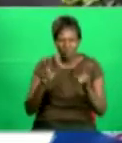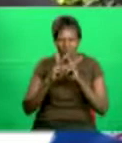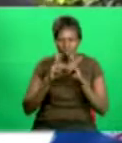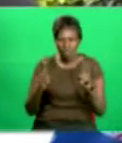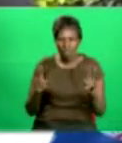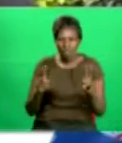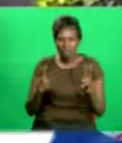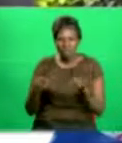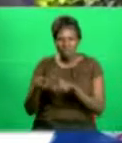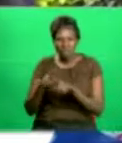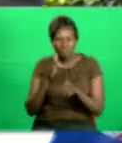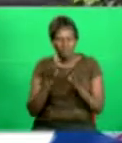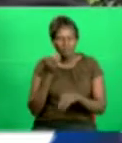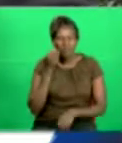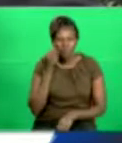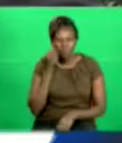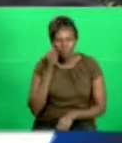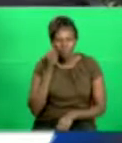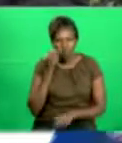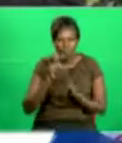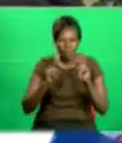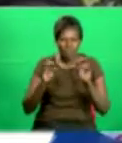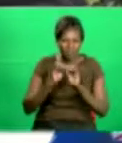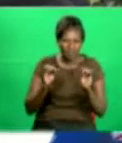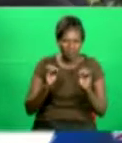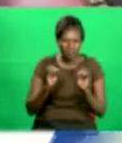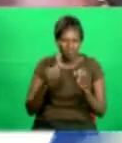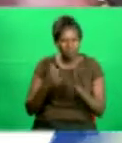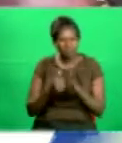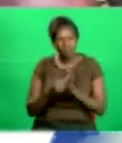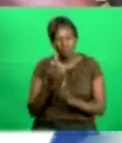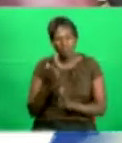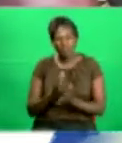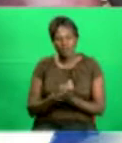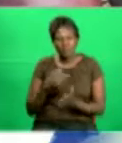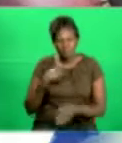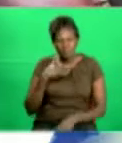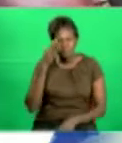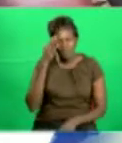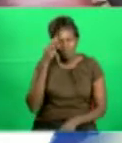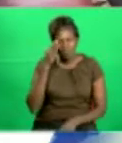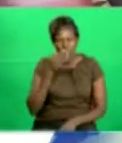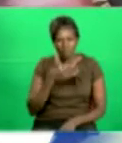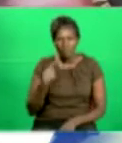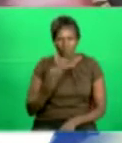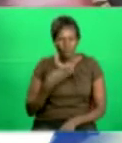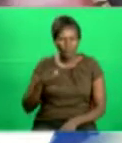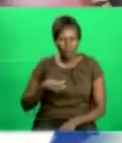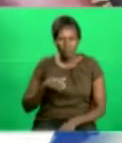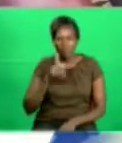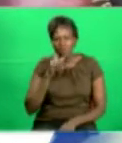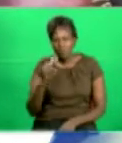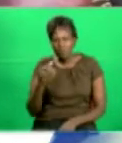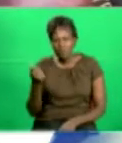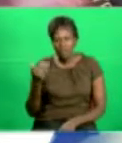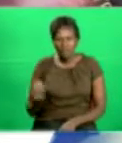Hata boma kama ina amani hakuna maendeleo. Na niulize nitakueleza. Mimi najua. Sisi wa mama hakuna mtoto atavua